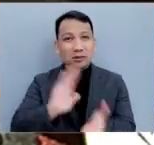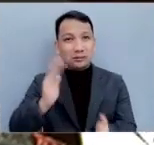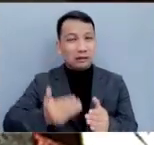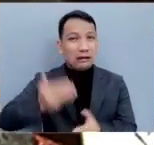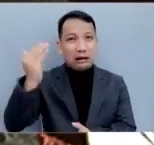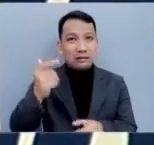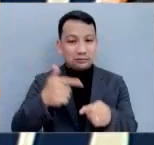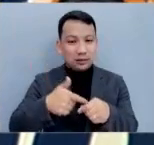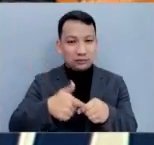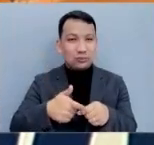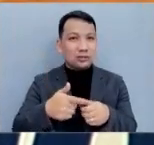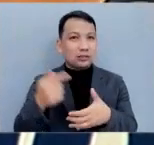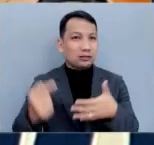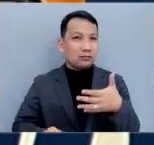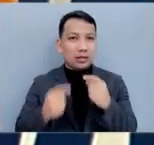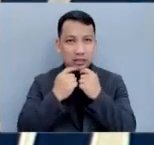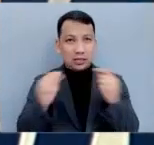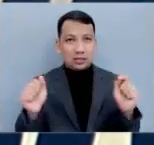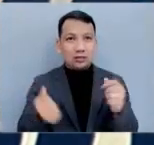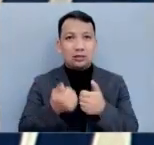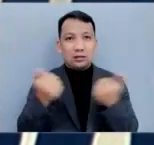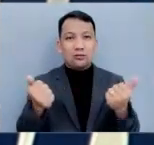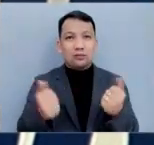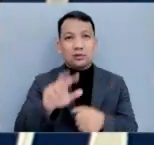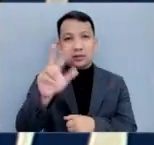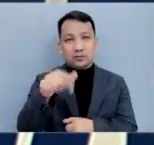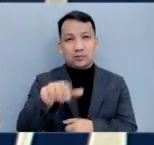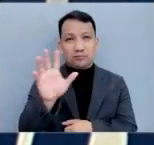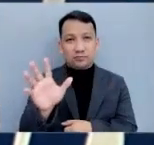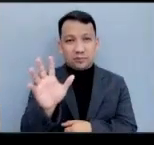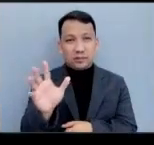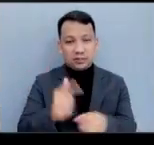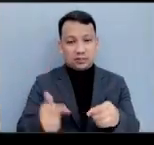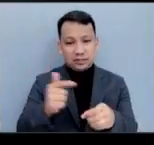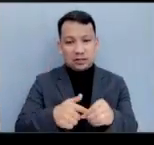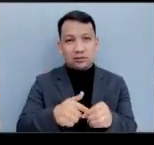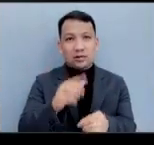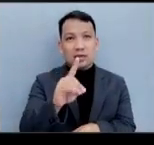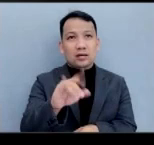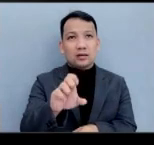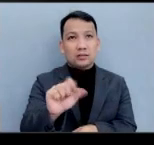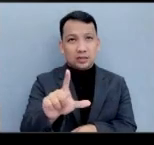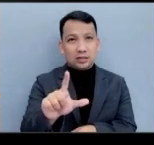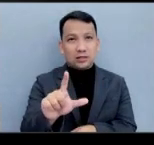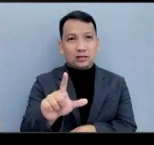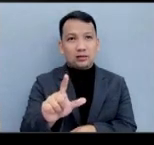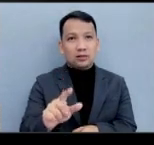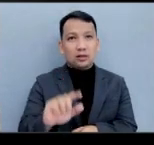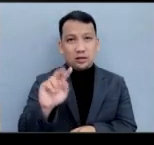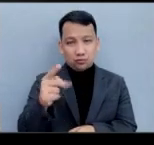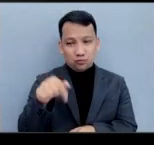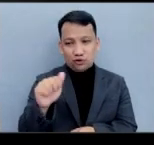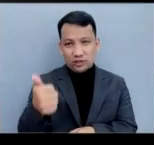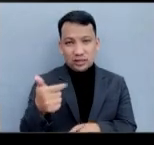produktong petrolyo. Inanunsyo ng ilang oil companies ang 3 pesos and 50 centavos sa taas singil sa kada litro ng diesel, 2 pesos and 10